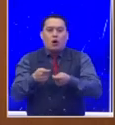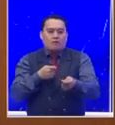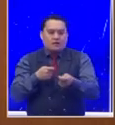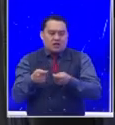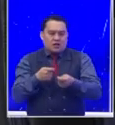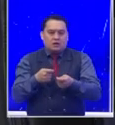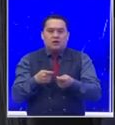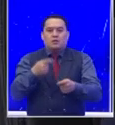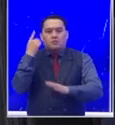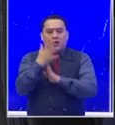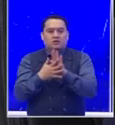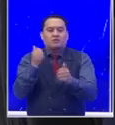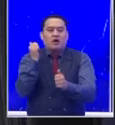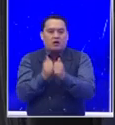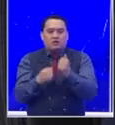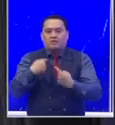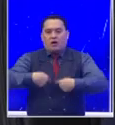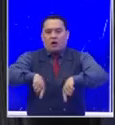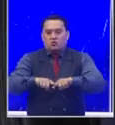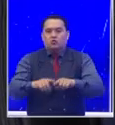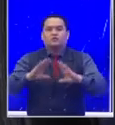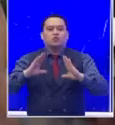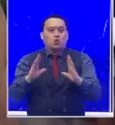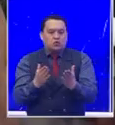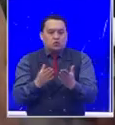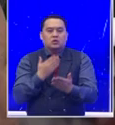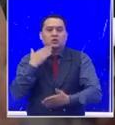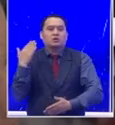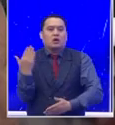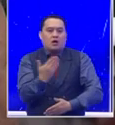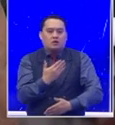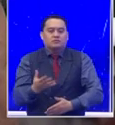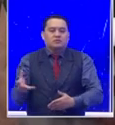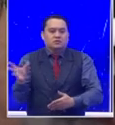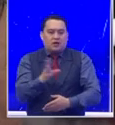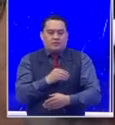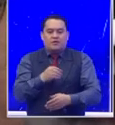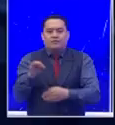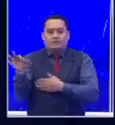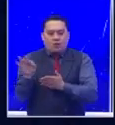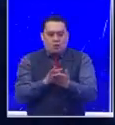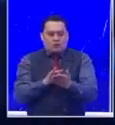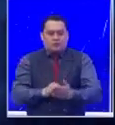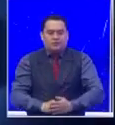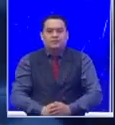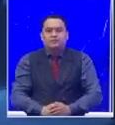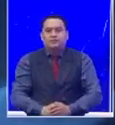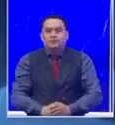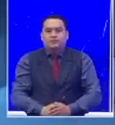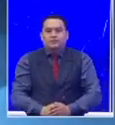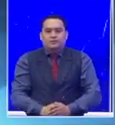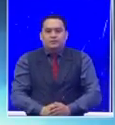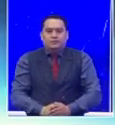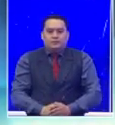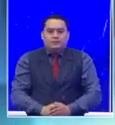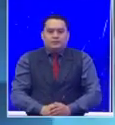управлений разобраться в каждом отдельно взятом случае и доложиться в самые кратчайшие сроки. Азат Жумаханов, Жаслан